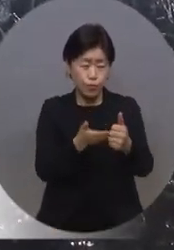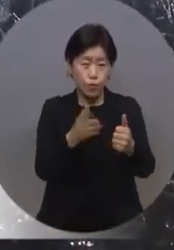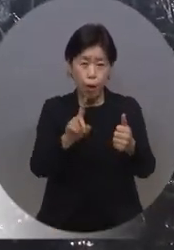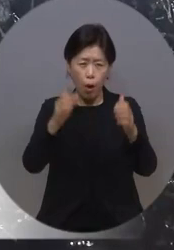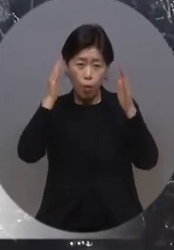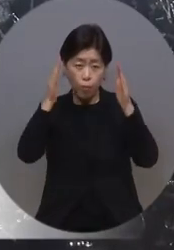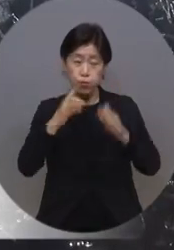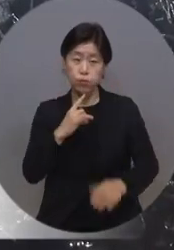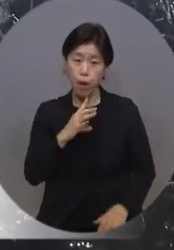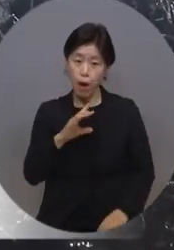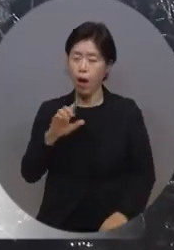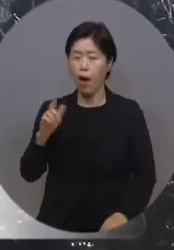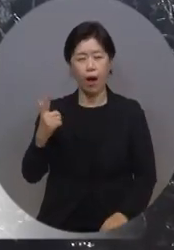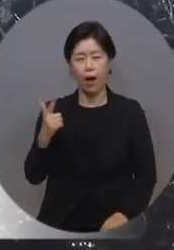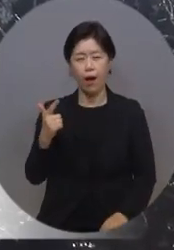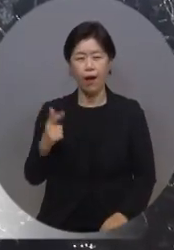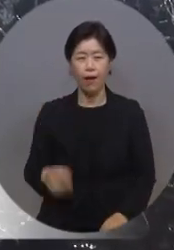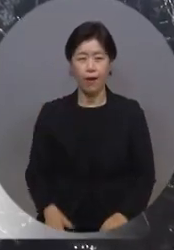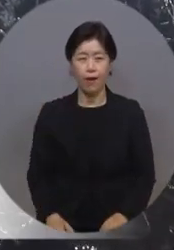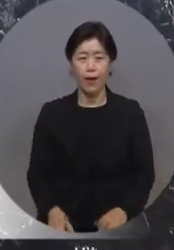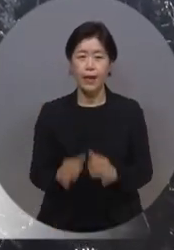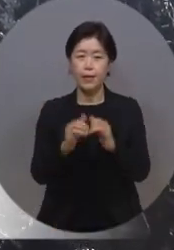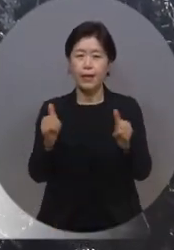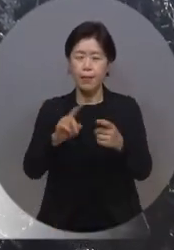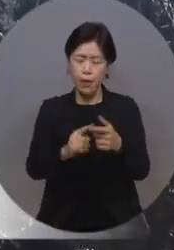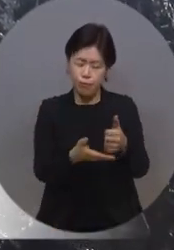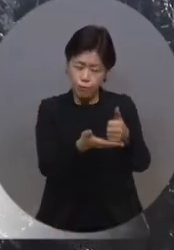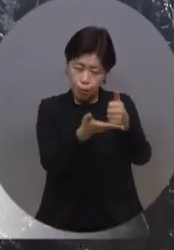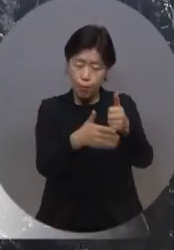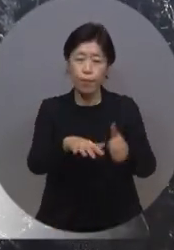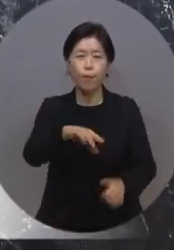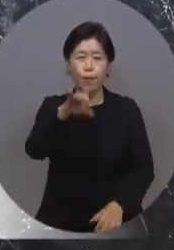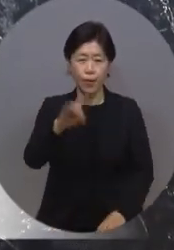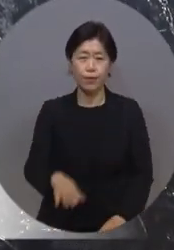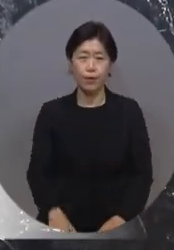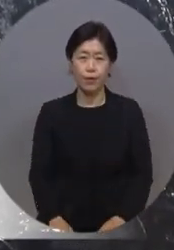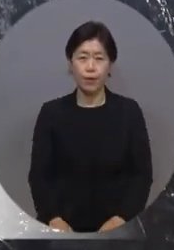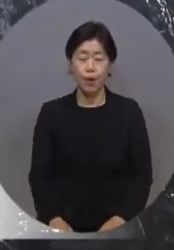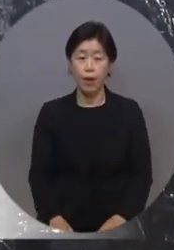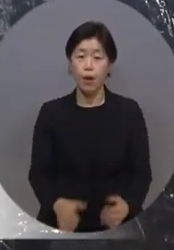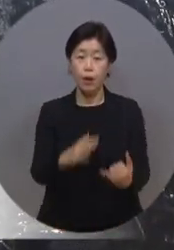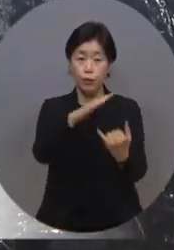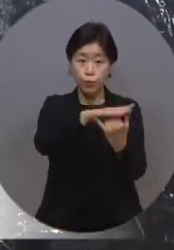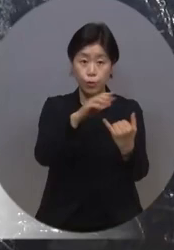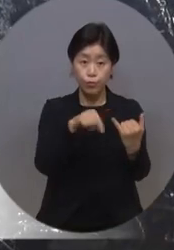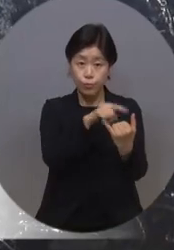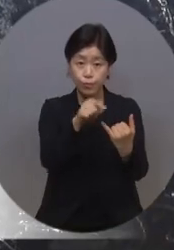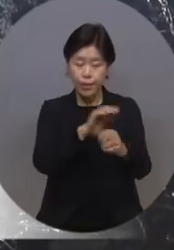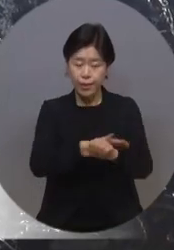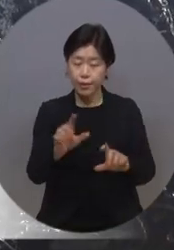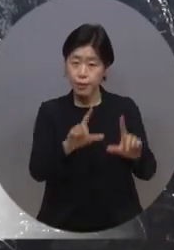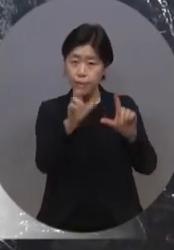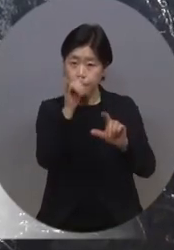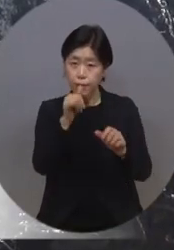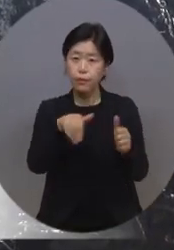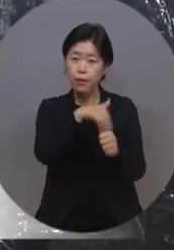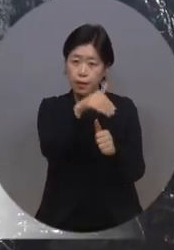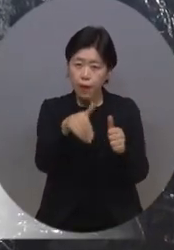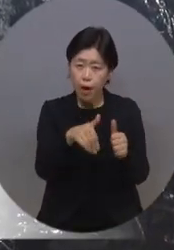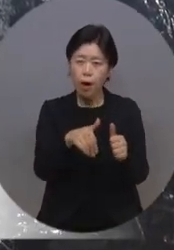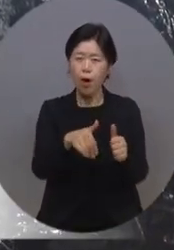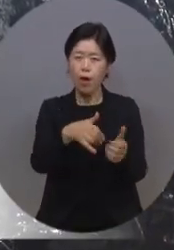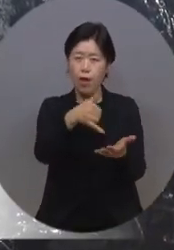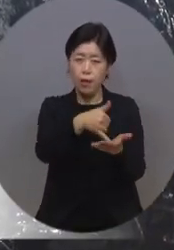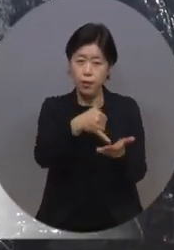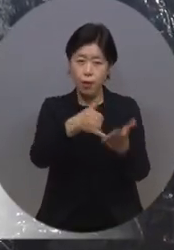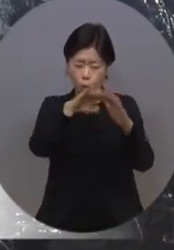된다라고 봐요. 인간의 존엄이 가장 먼저인 거고요. 그에 따라서 그들이 살수 있는 환경이라든지 인성이라든지 그 모든 제반 사항들을